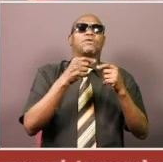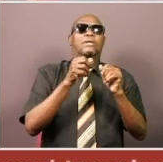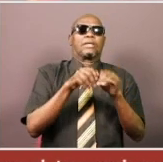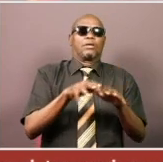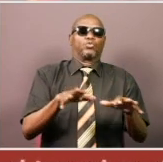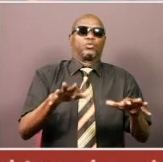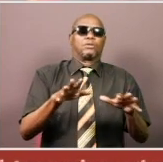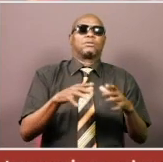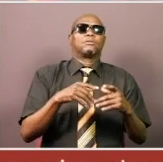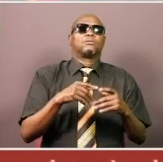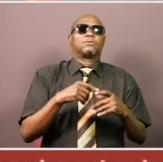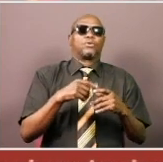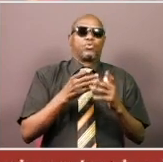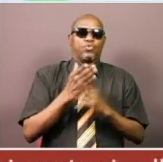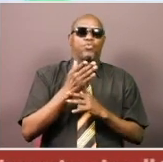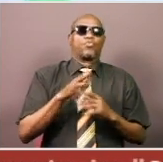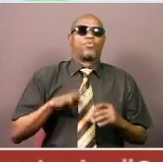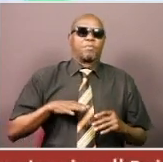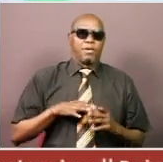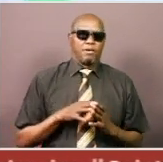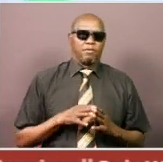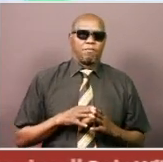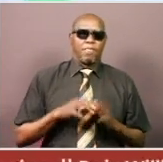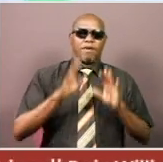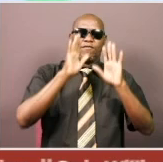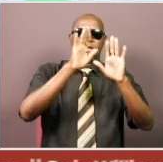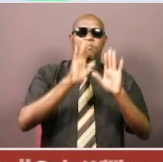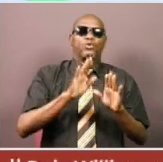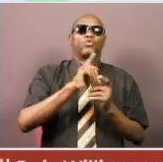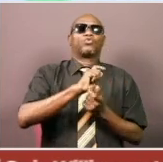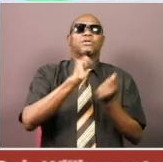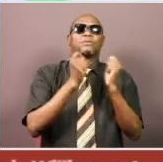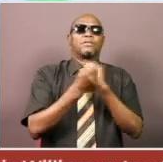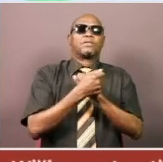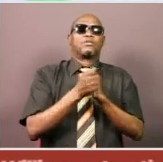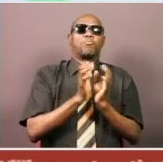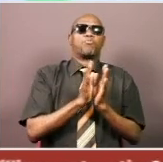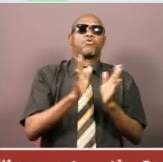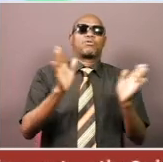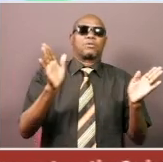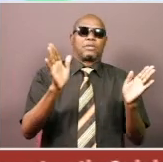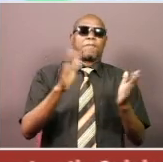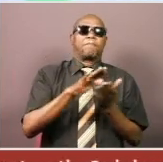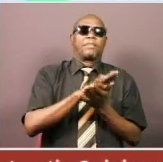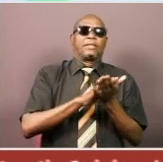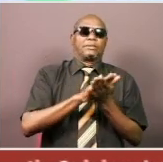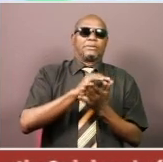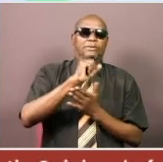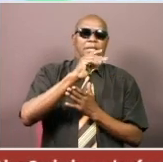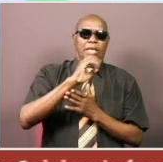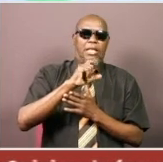kupitia ushirikishwaji wa wanawake. Fundamental transformation on a broad-based scale can be